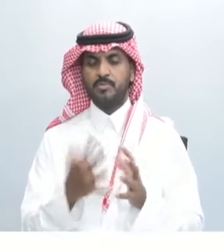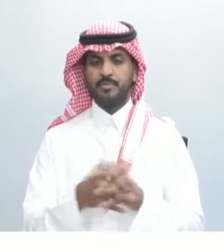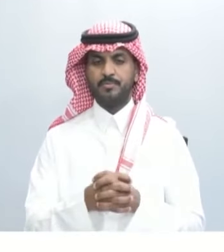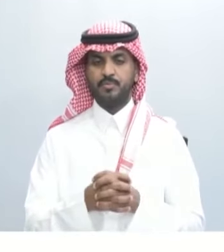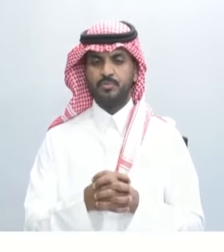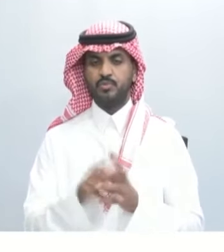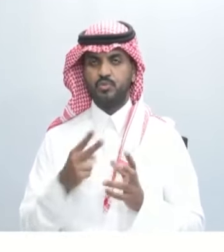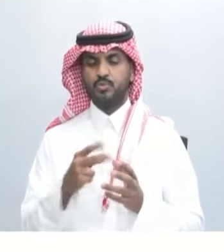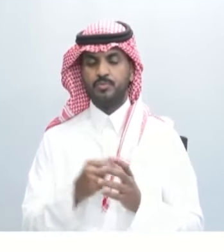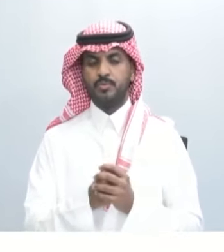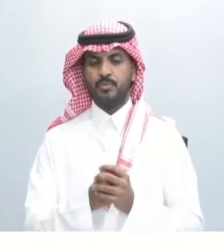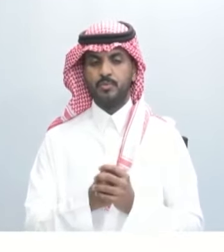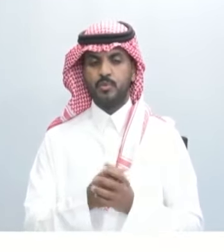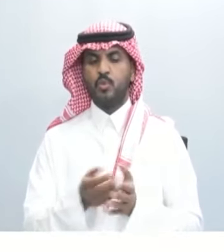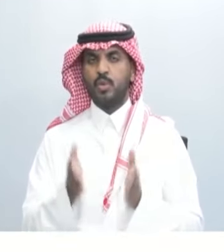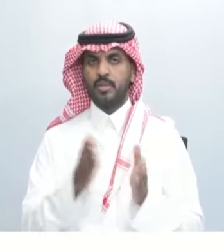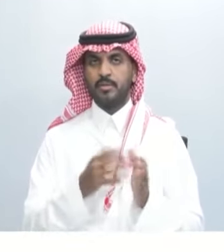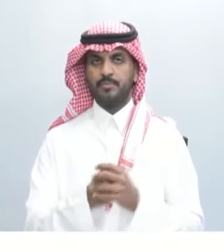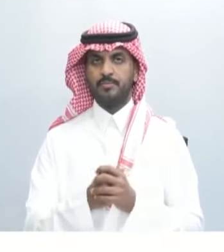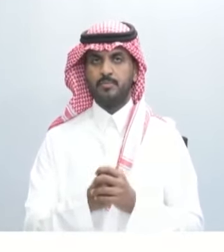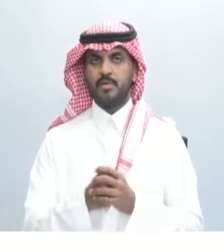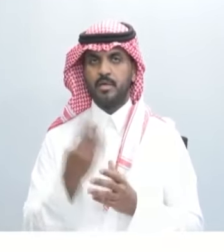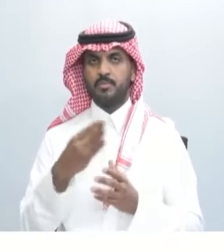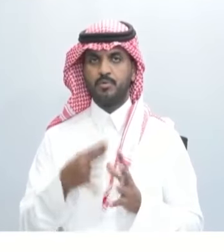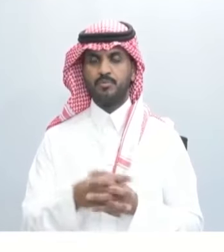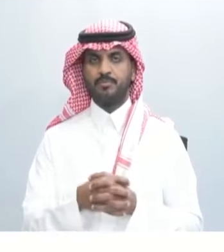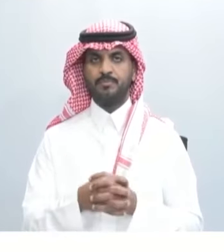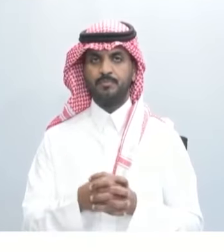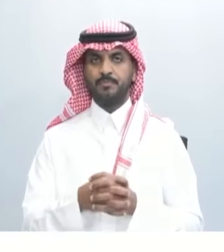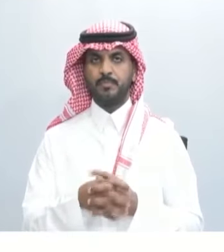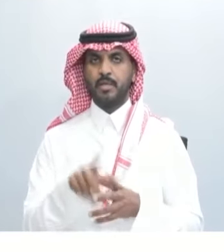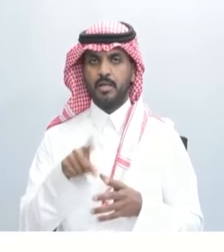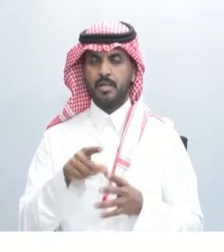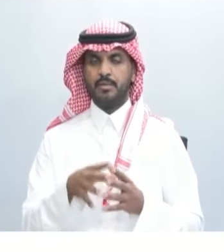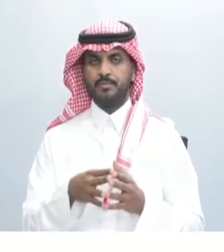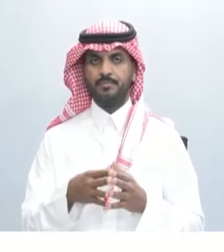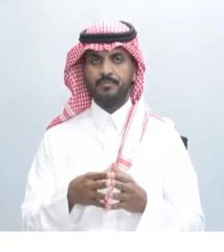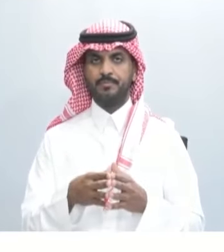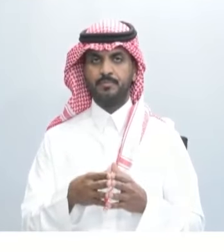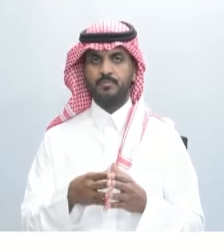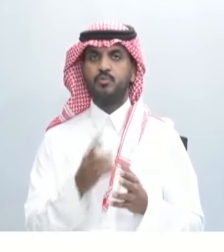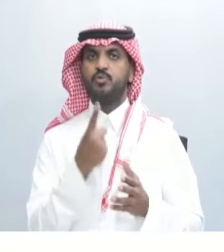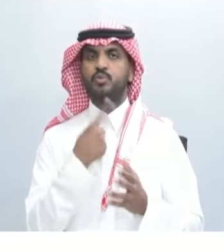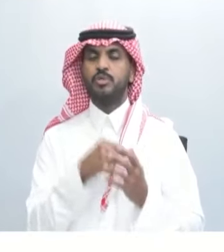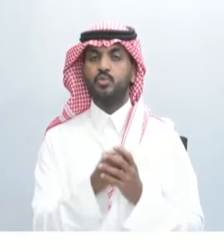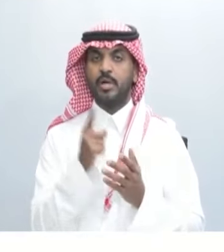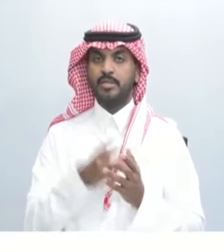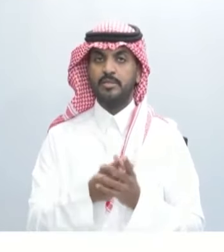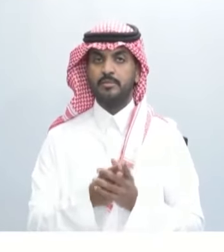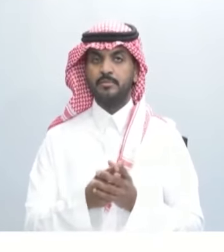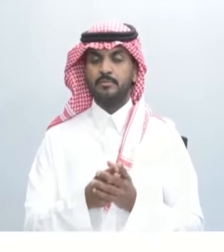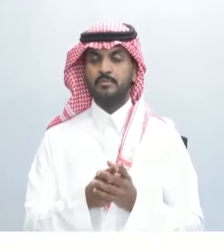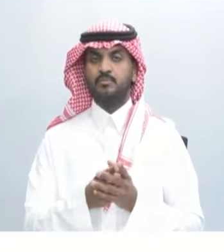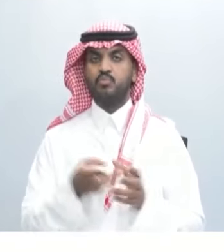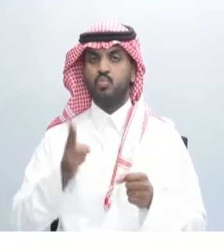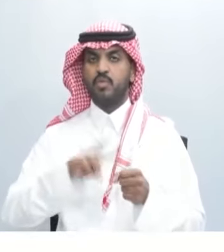عشرون وكذلك ماذا 40 الان ابنائي بناتي نريد ان نحدد كذلك